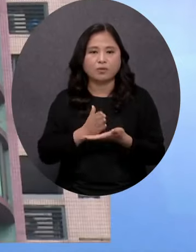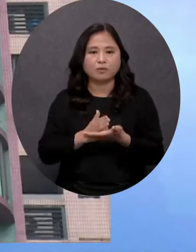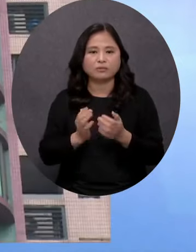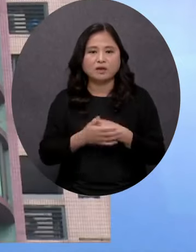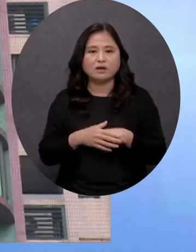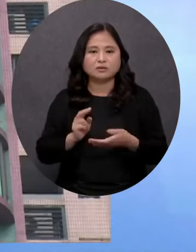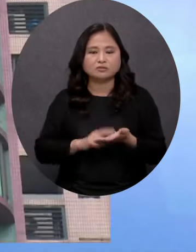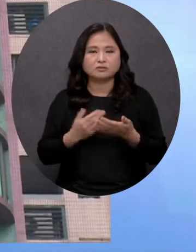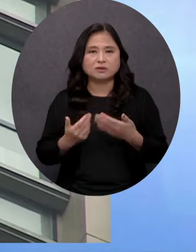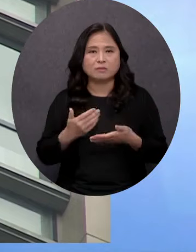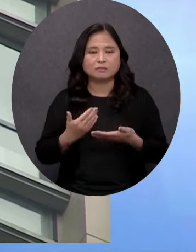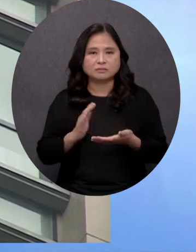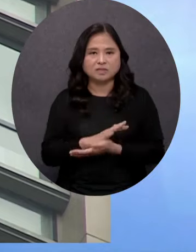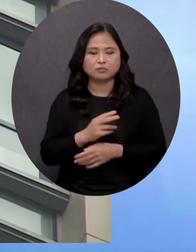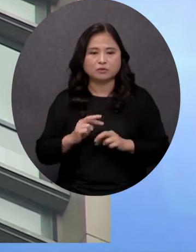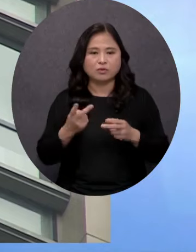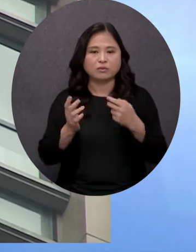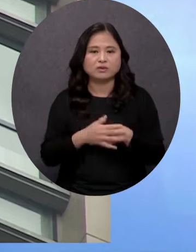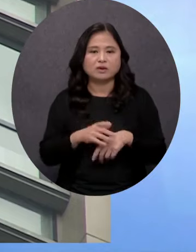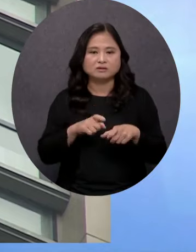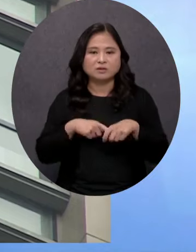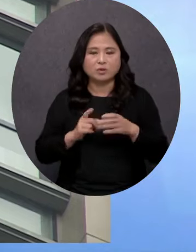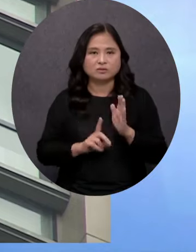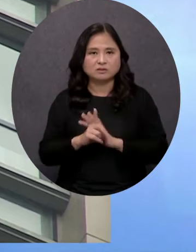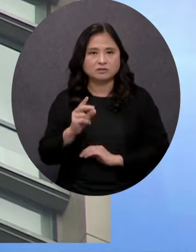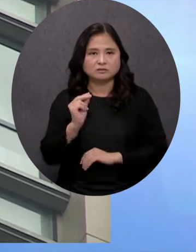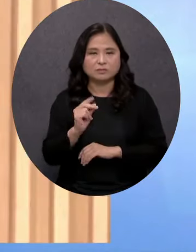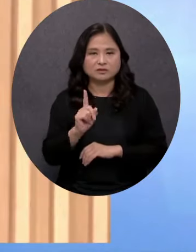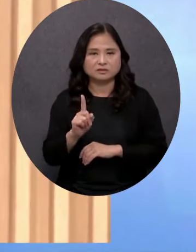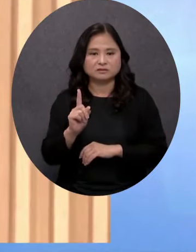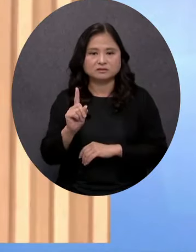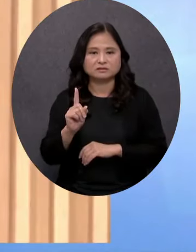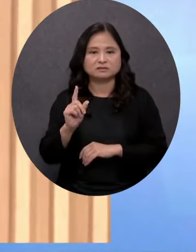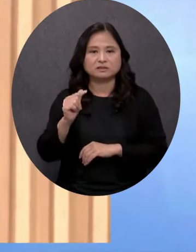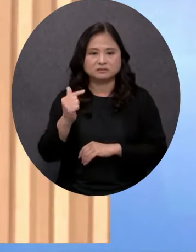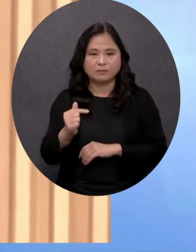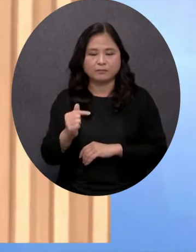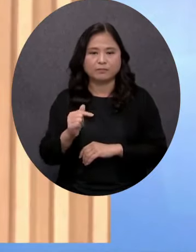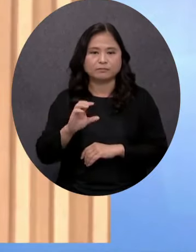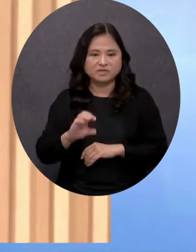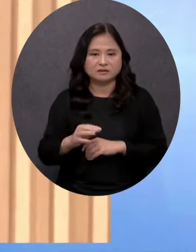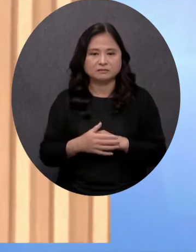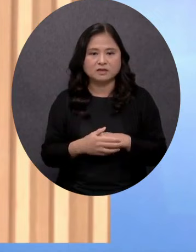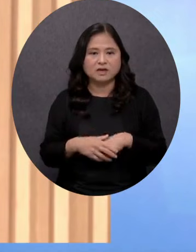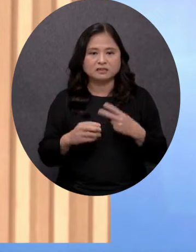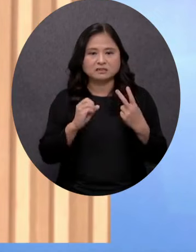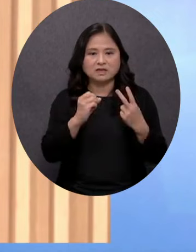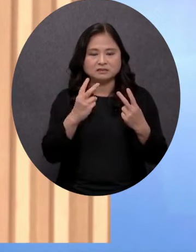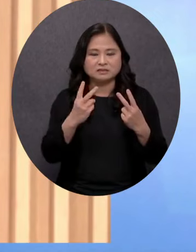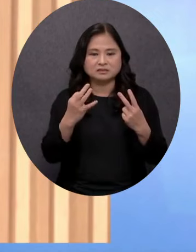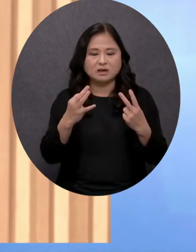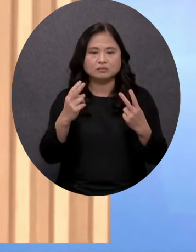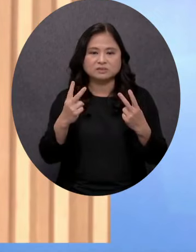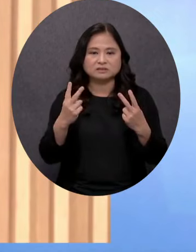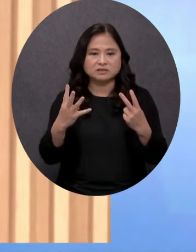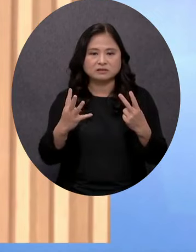会改善，预算收入回升到710亿。 在2023-24实际所收到的